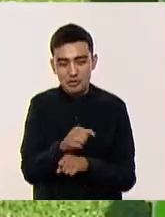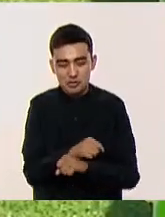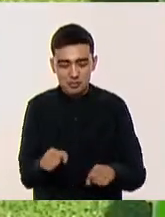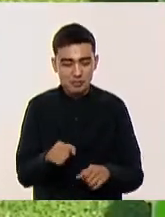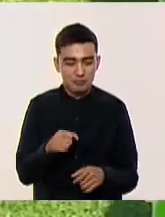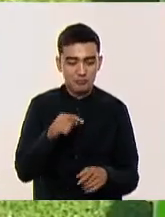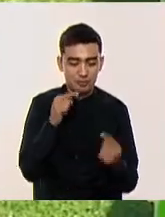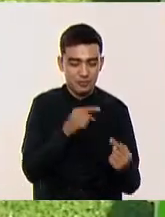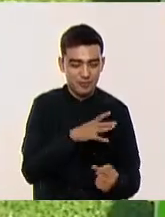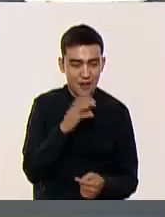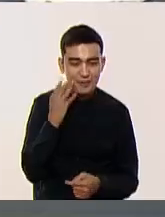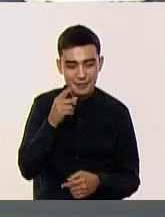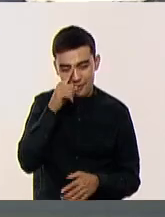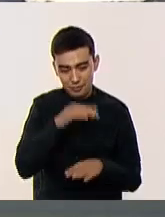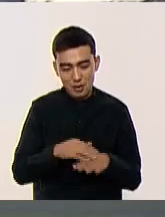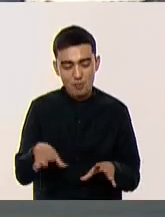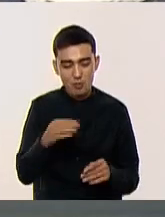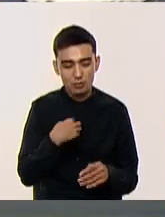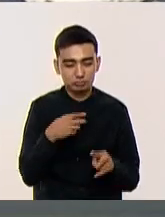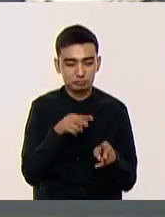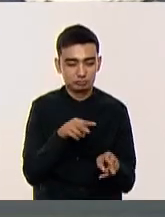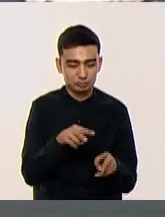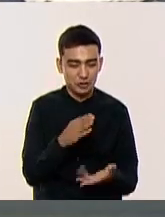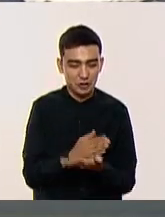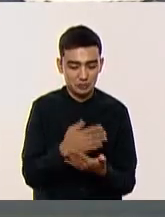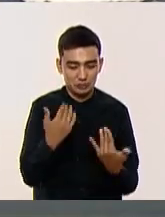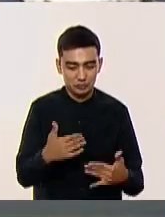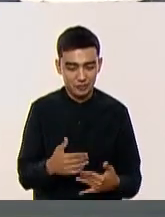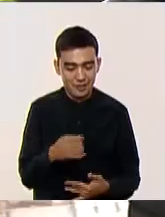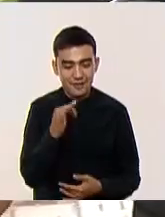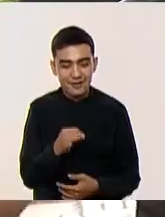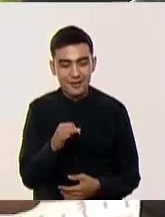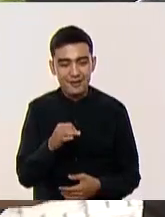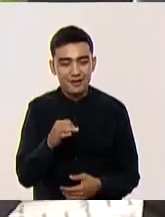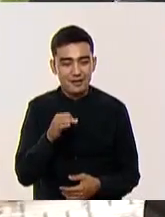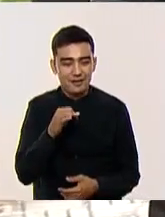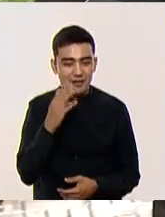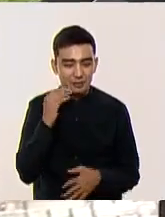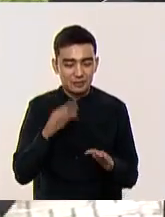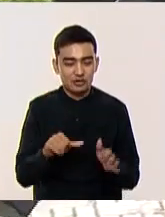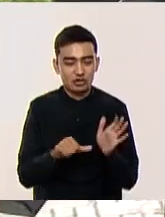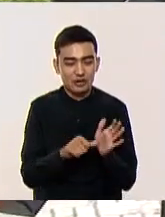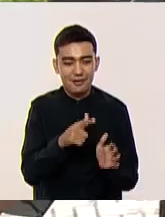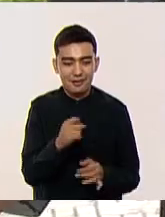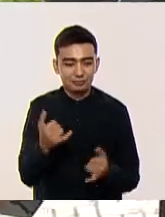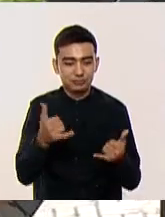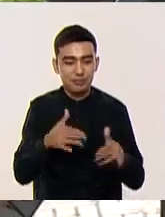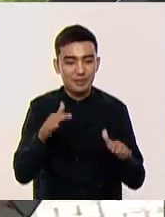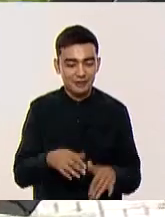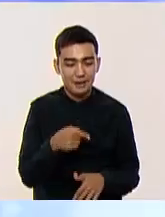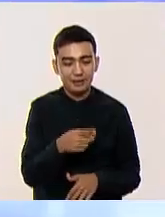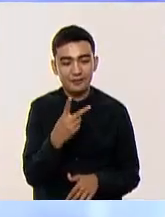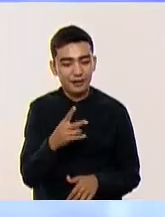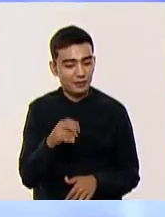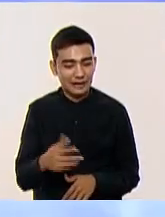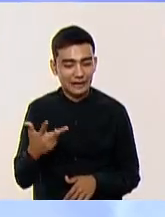Алматы әкімдігінің өкілдері бұл жағдай толық бақылауымызда деуден әраспай отыр. Айтуларынша мегаполисте 6 газ құю бекеті бар, соның 2-і емес,